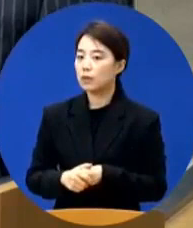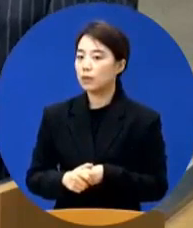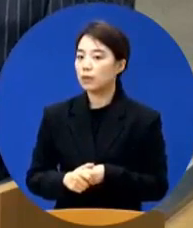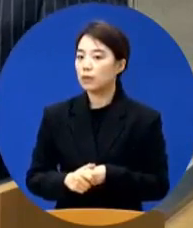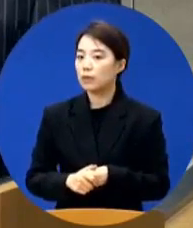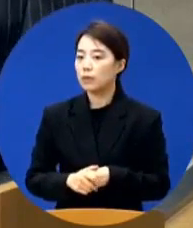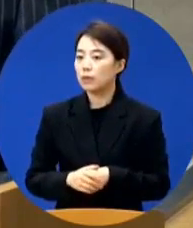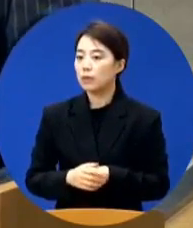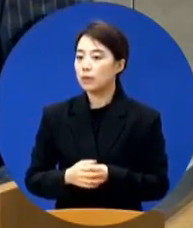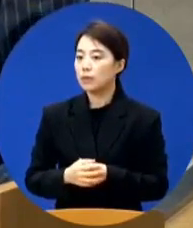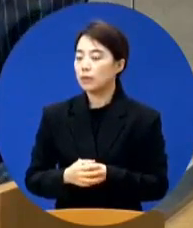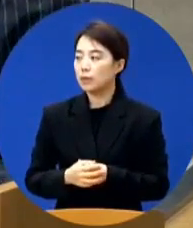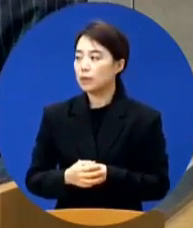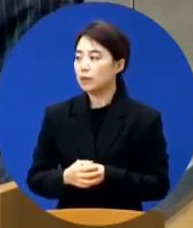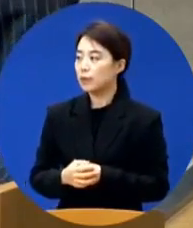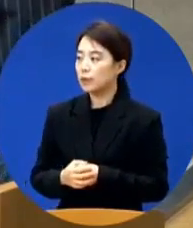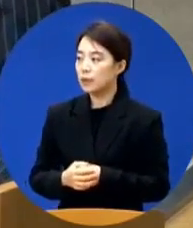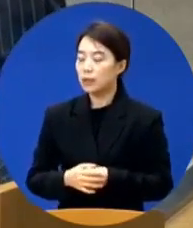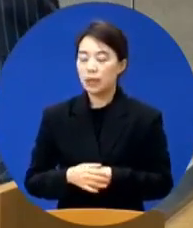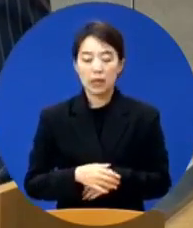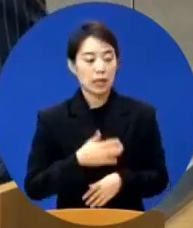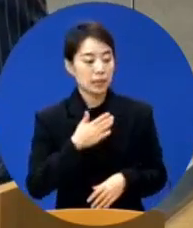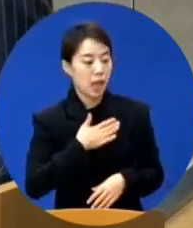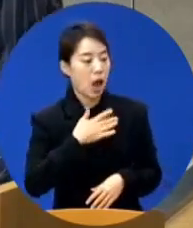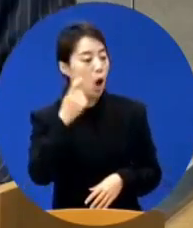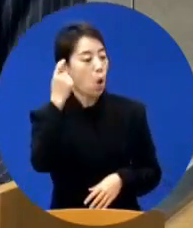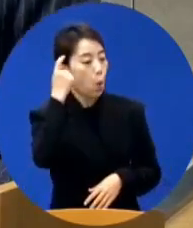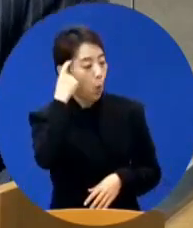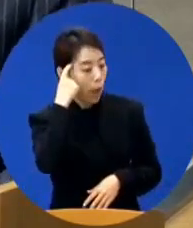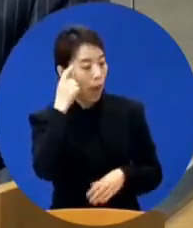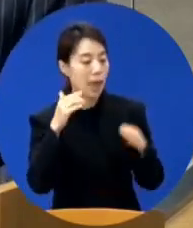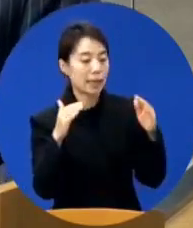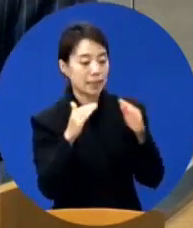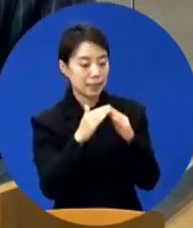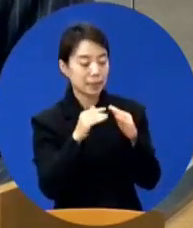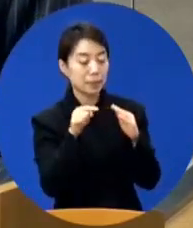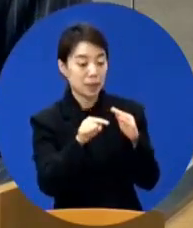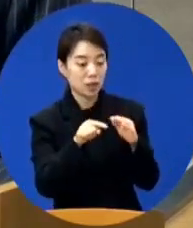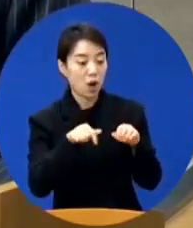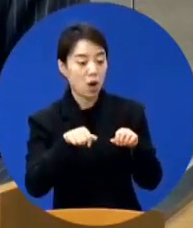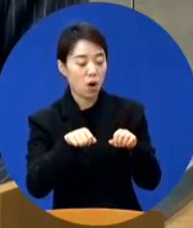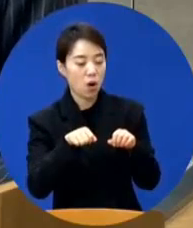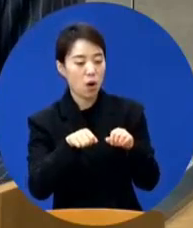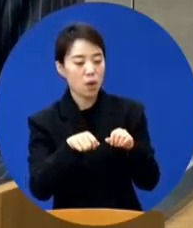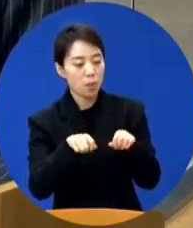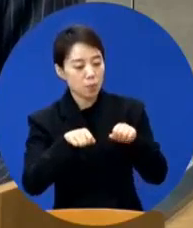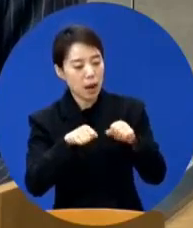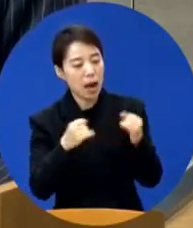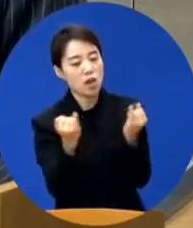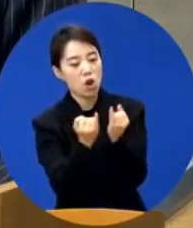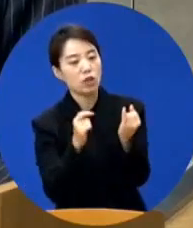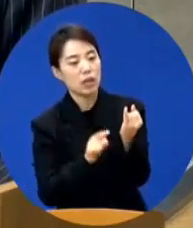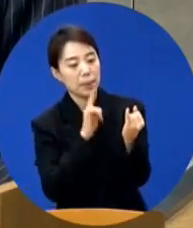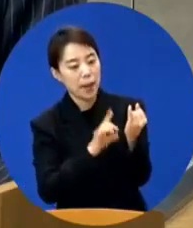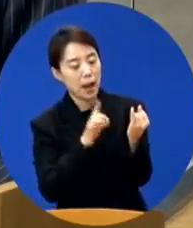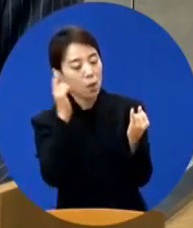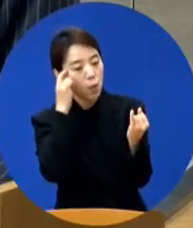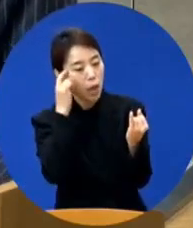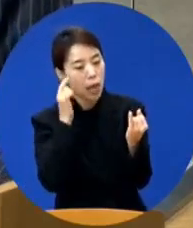예. 자, 제가 왜 전업주부를 말씀드리냐면 우리 주부들은 월급을 받지를